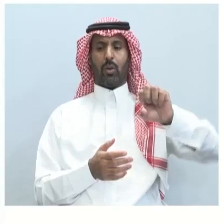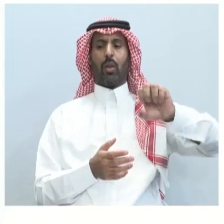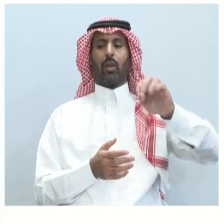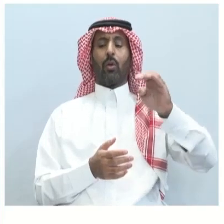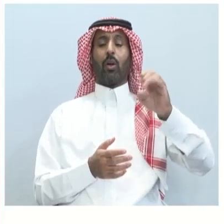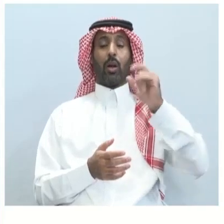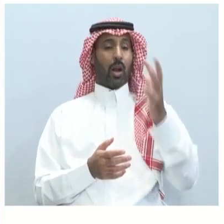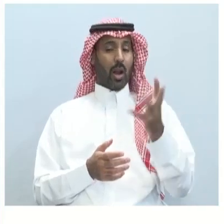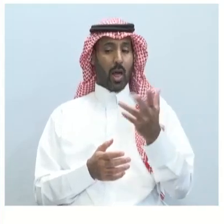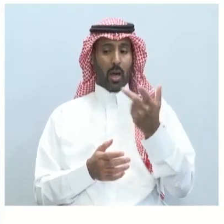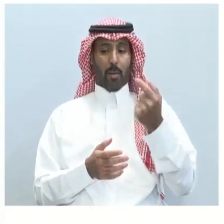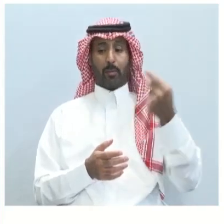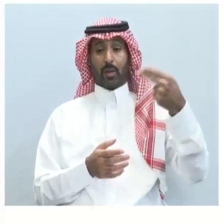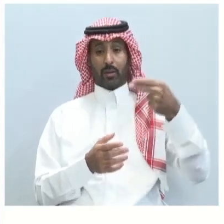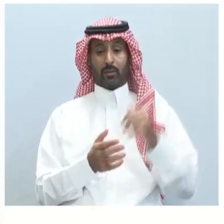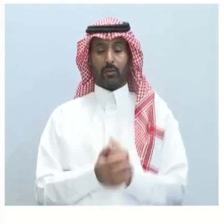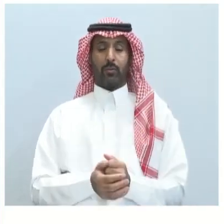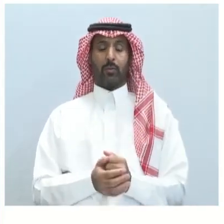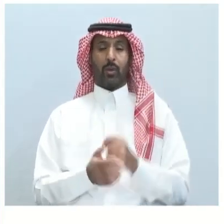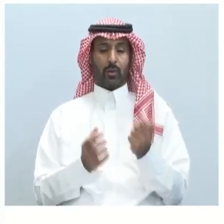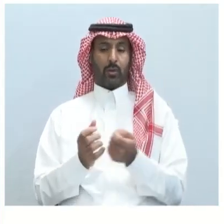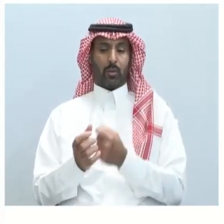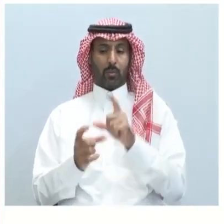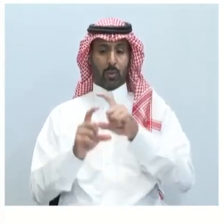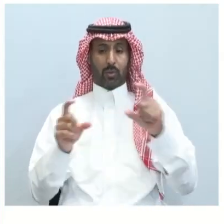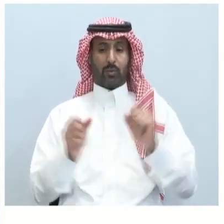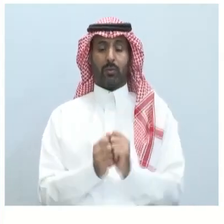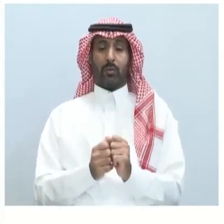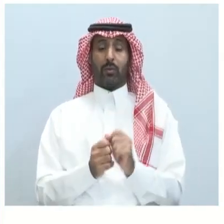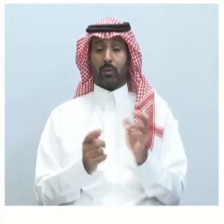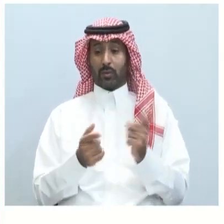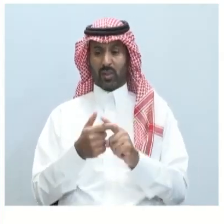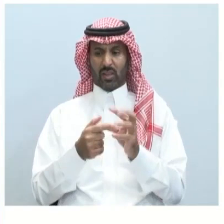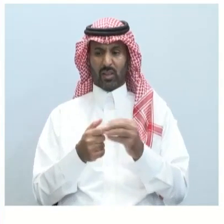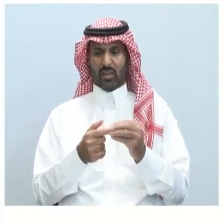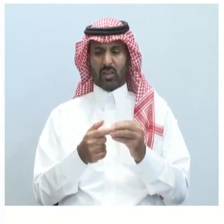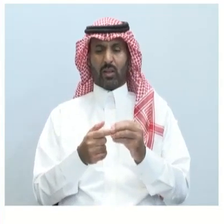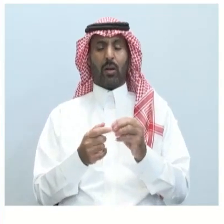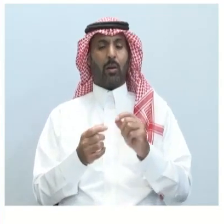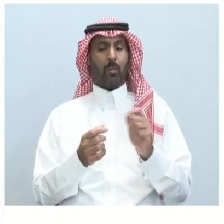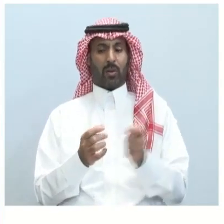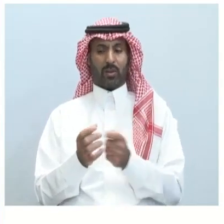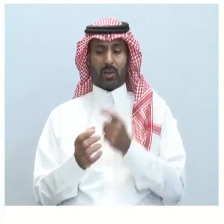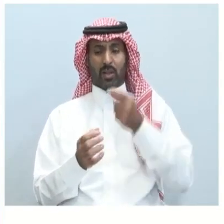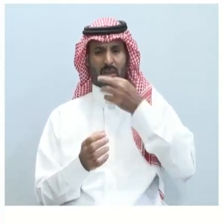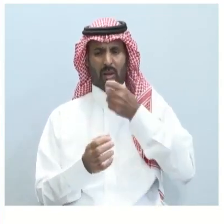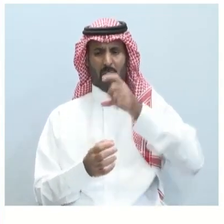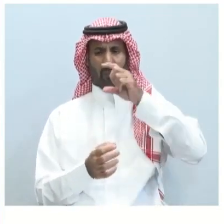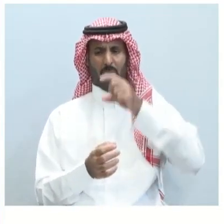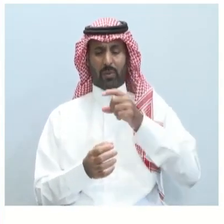تدريبات او التدريب الاول اكتب معادله تاين معادله تاين الاحماض